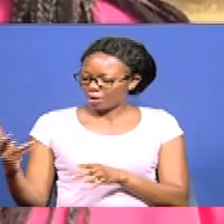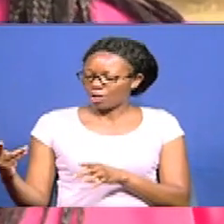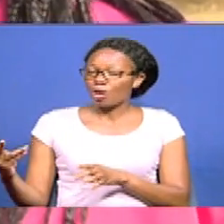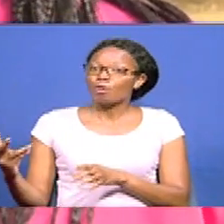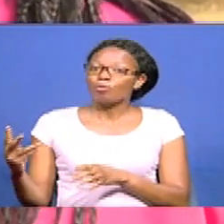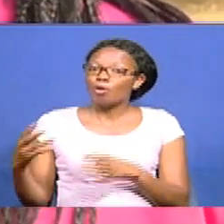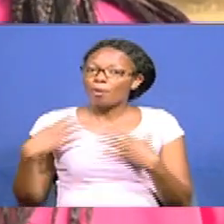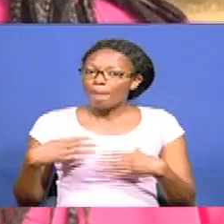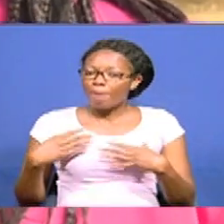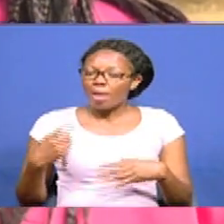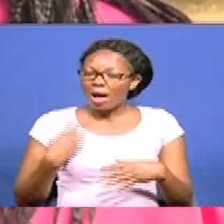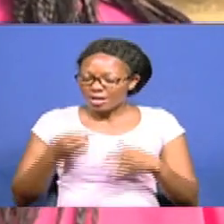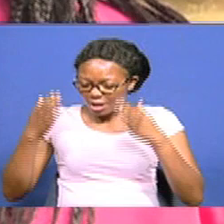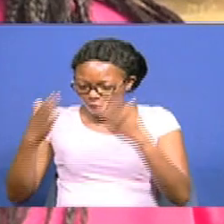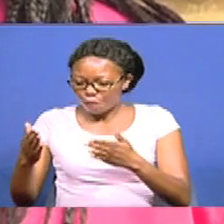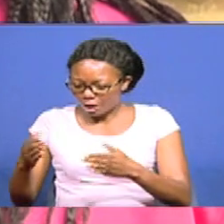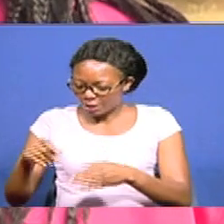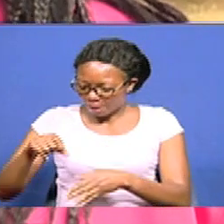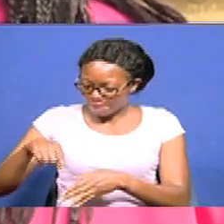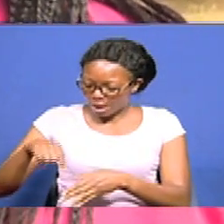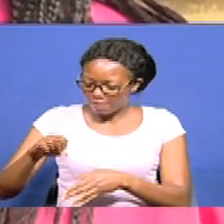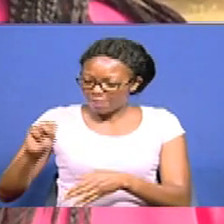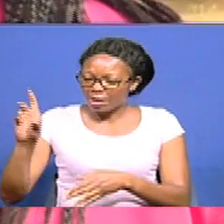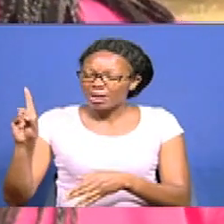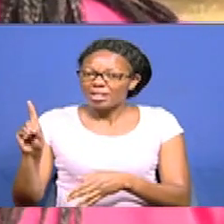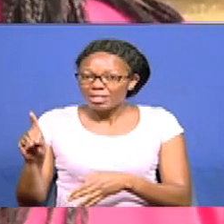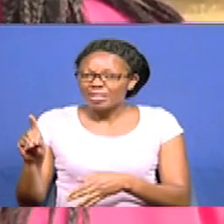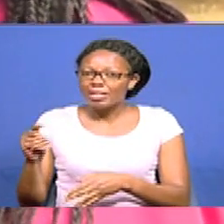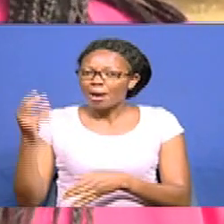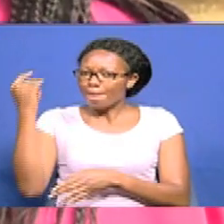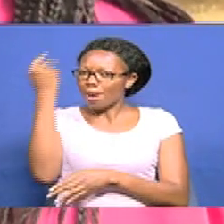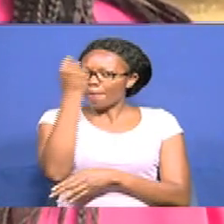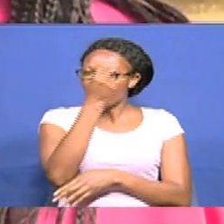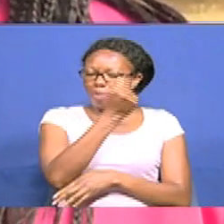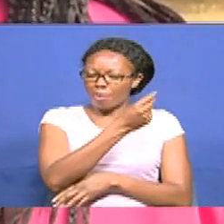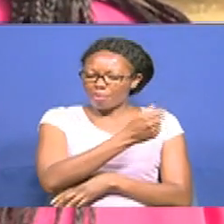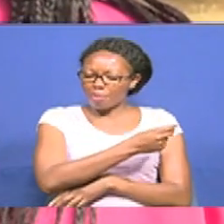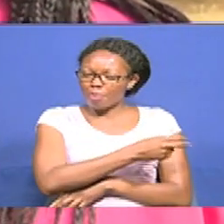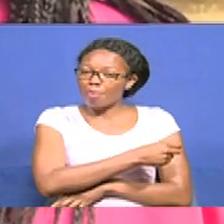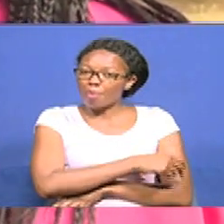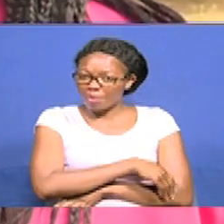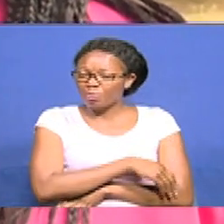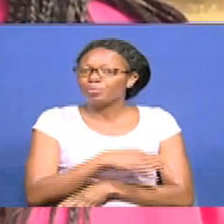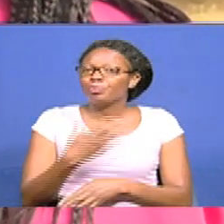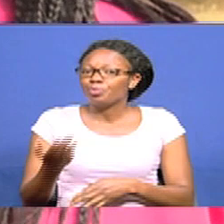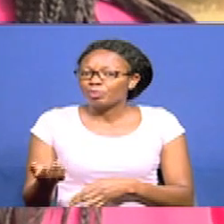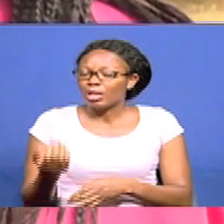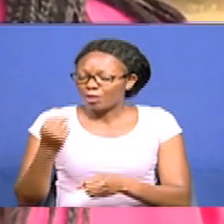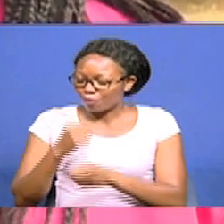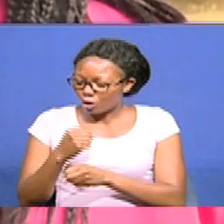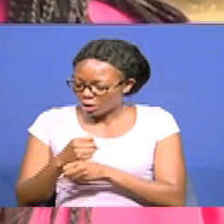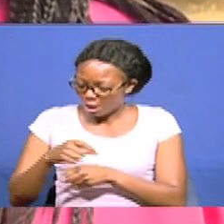nursery ndio focus yetu. Hawa wako permanent, wana kutoka asubuhi mpaka jioni wanafanya kazi ya nursery. Na hiyo kazi ya nursery ni